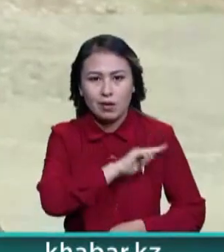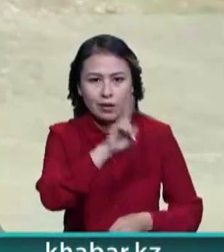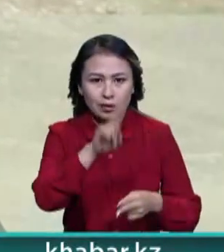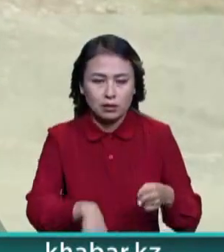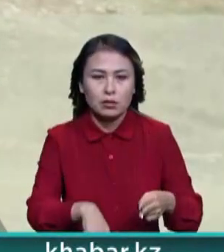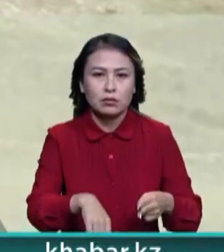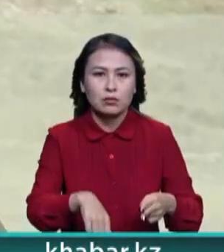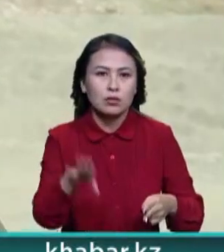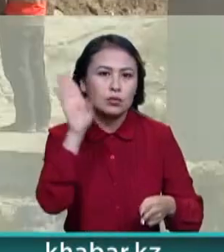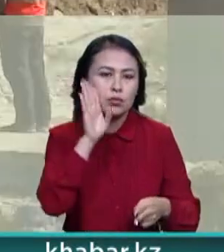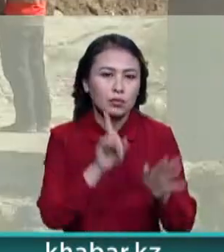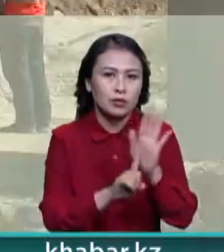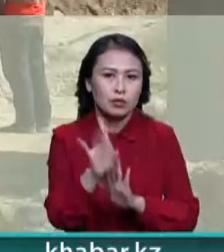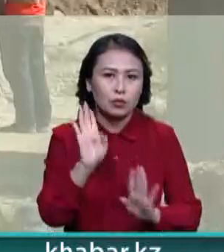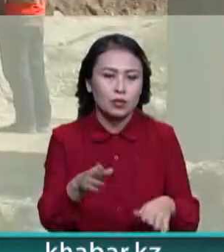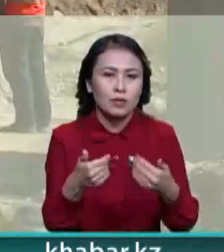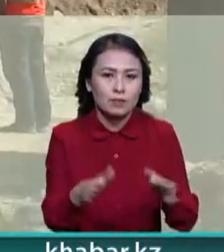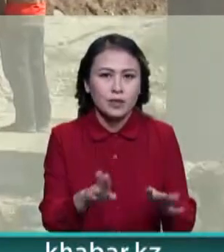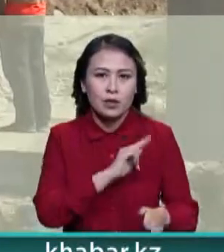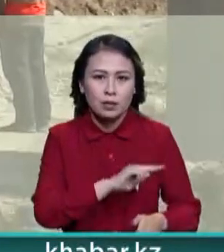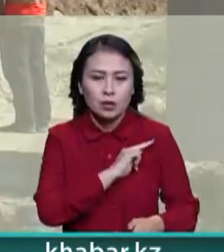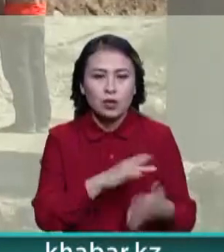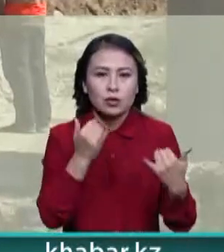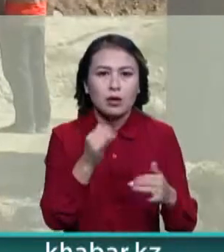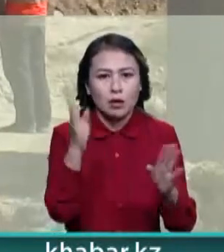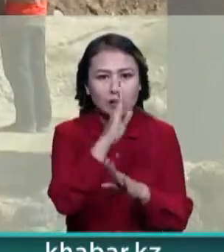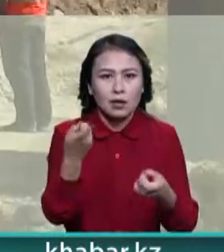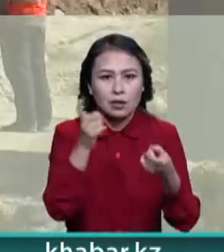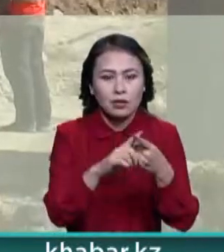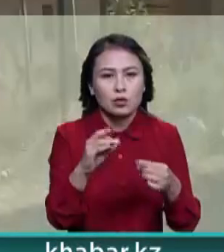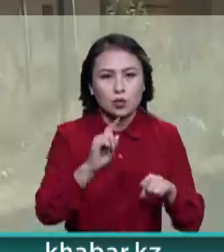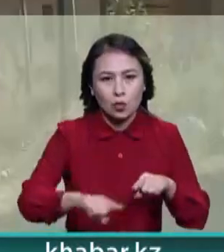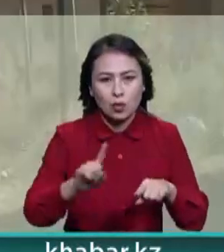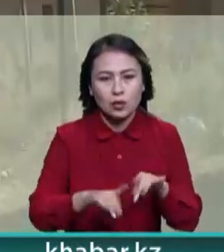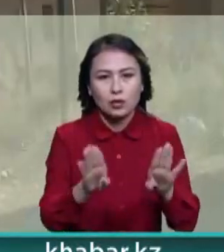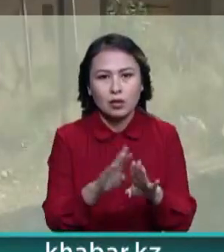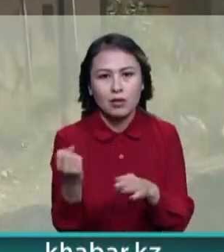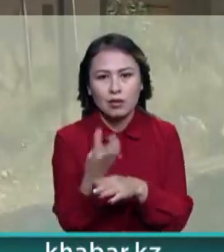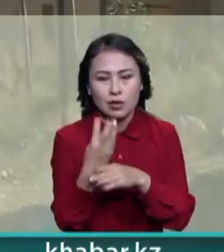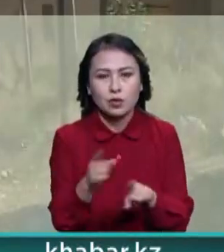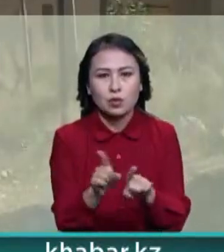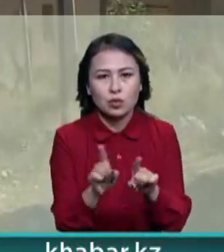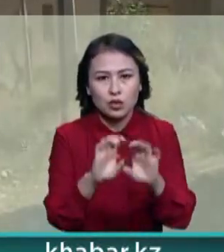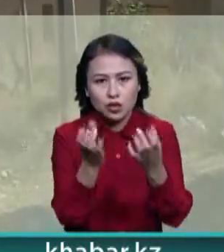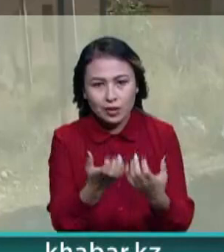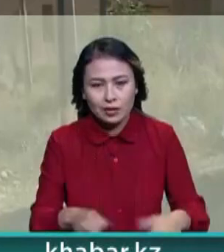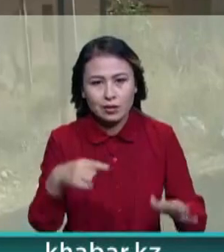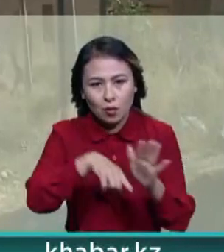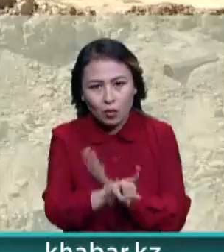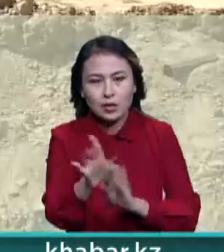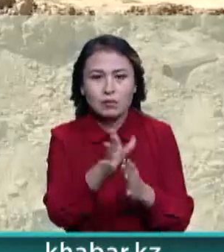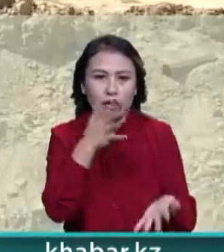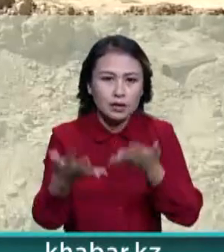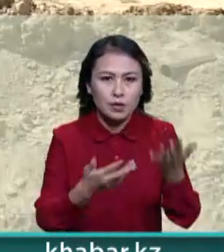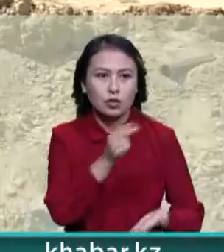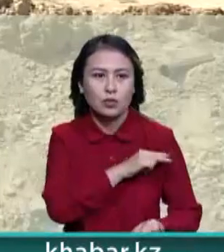тұрғындар сапалы ауыз сумен қамтылады. Азаттықтардың табиғи газға қосылатын күнде алыс емес. Қазіргі таңда көгілдір отынның құбырлары жер астына орналастырылып, қазба